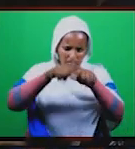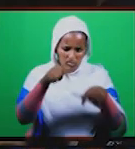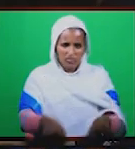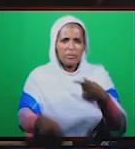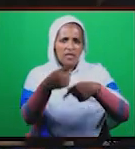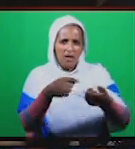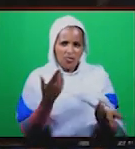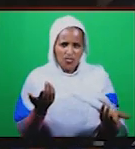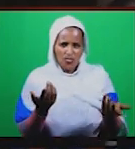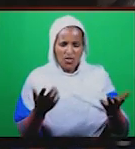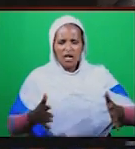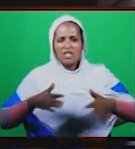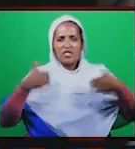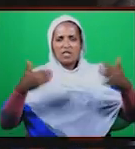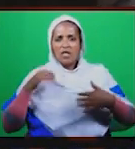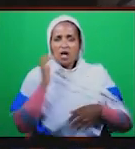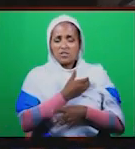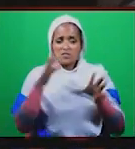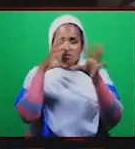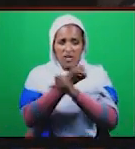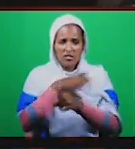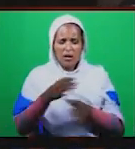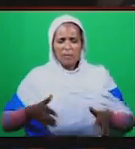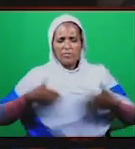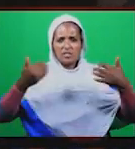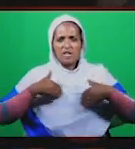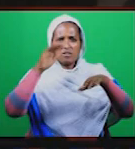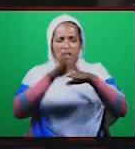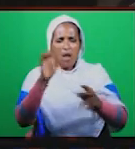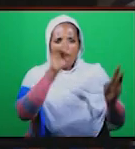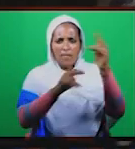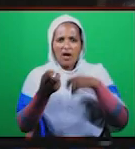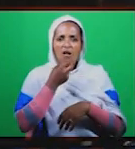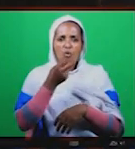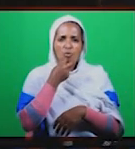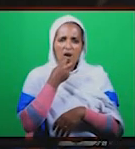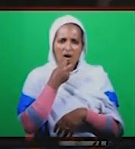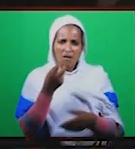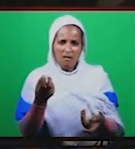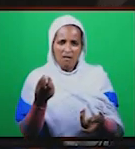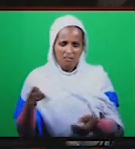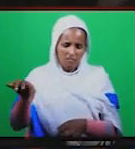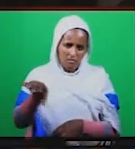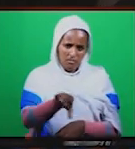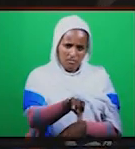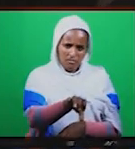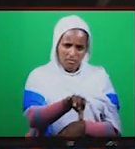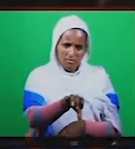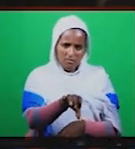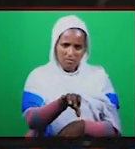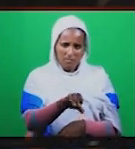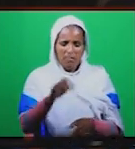ሲሆን እኛም ከ26 ዓመት ከስደት በኋላ ነው የተመለስ ነው። ደስታችን ሳንጨርስ ነው